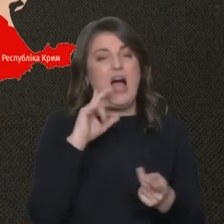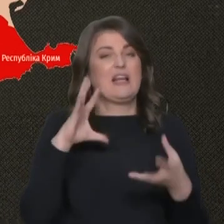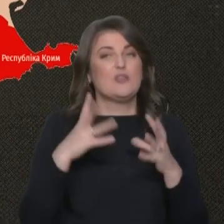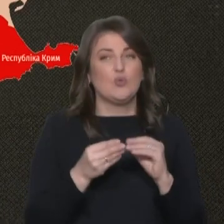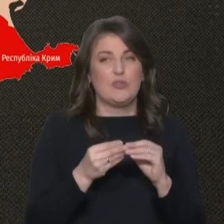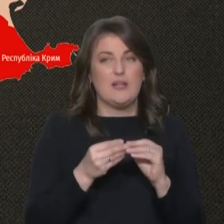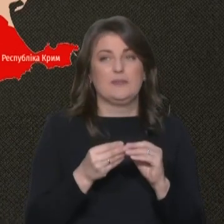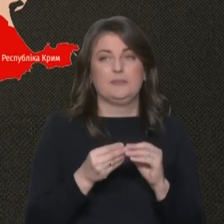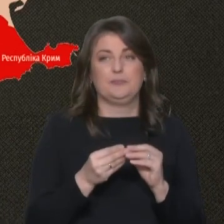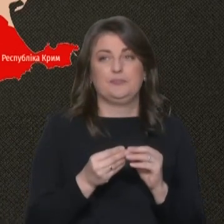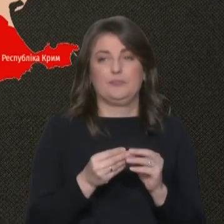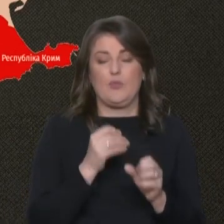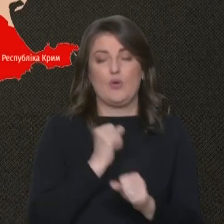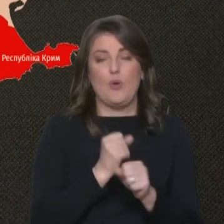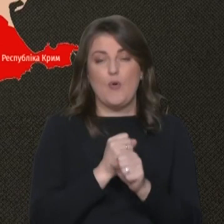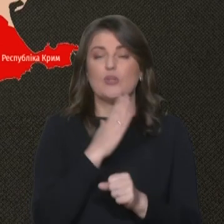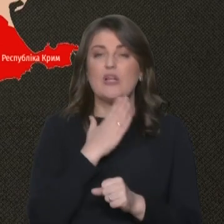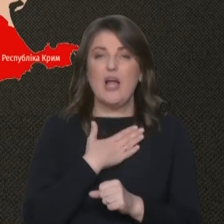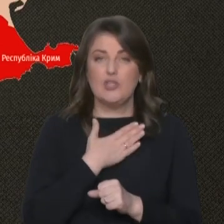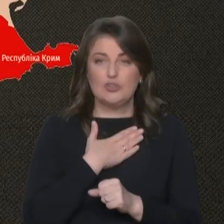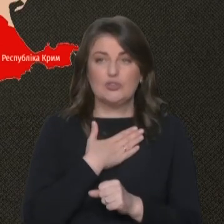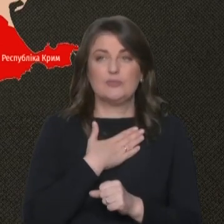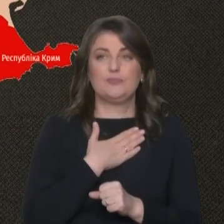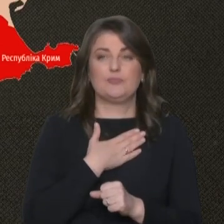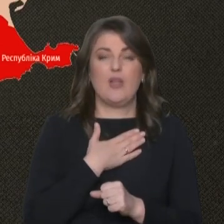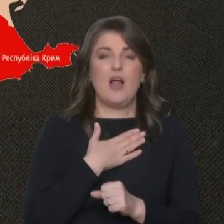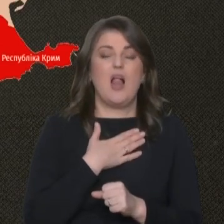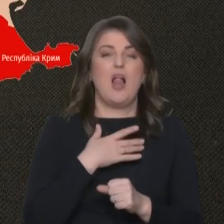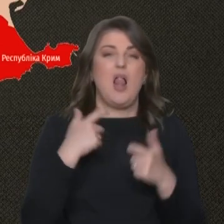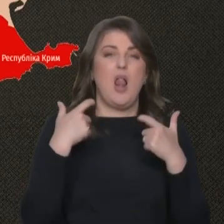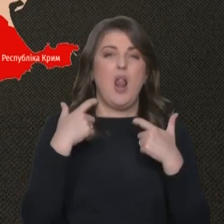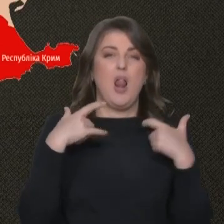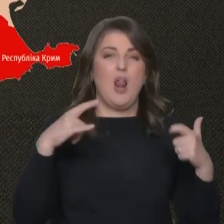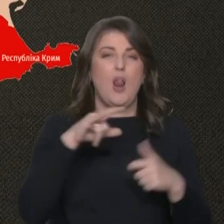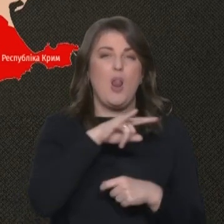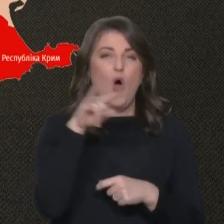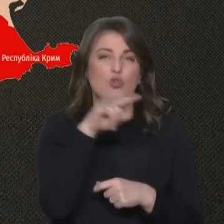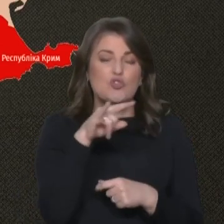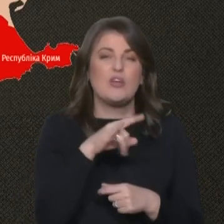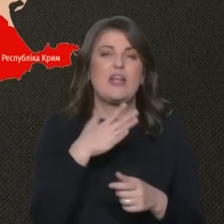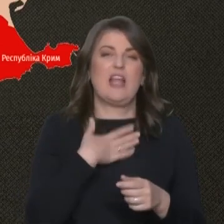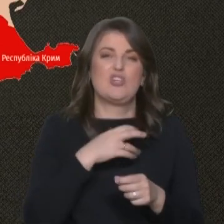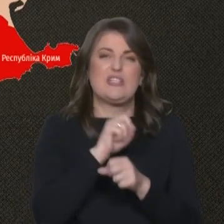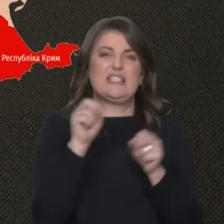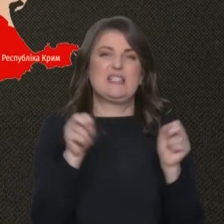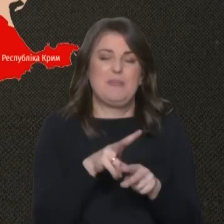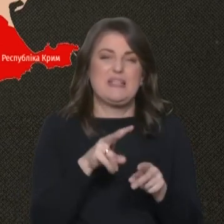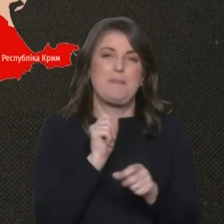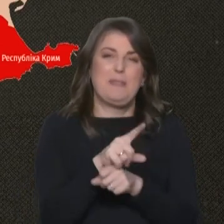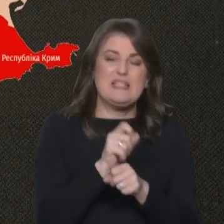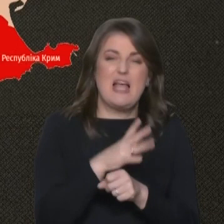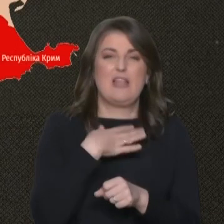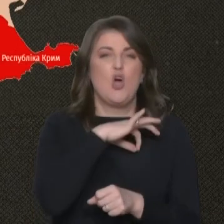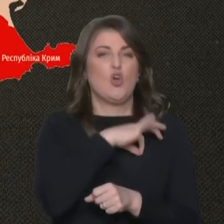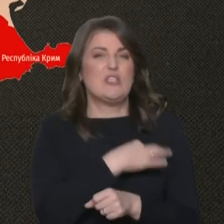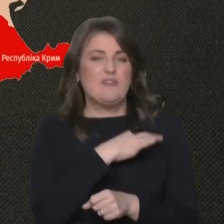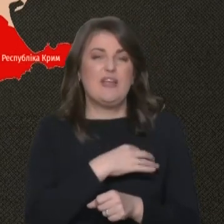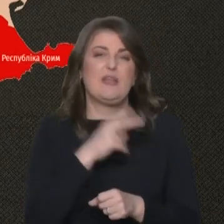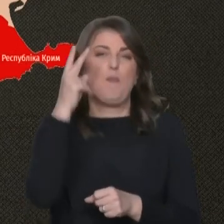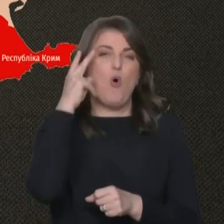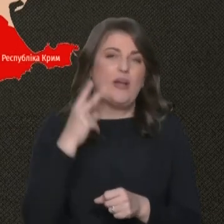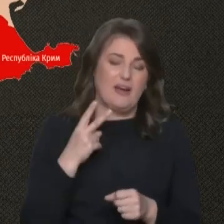результат роботи наших льотчиків, наших спецпризначенців, наших розвідників, наших моряків